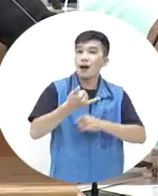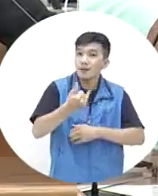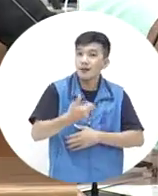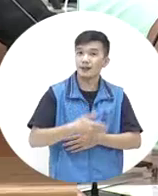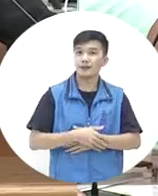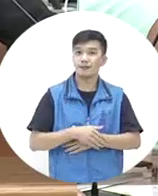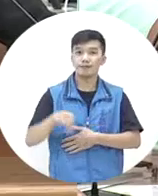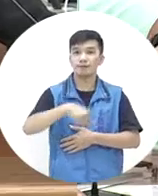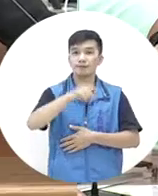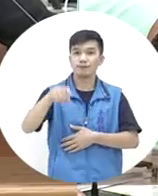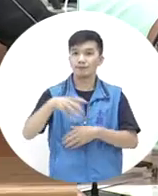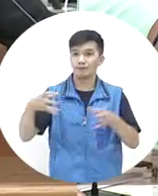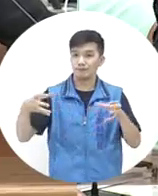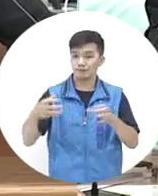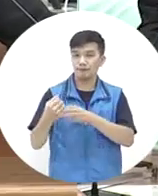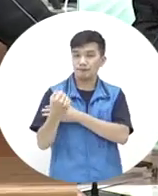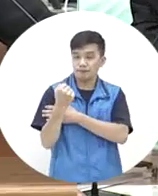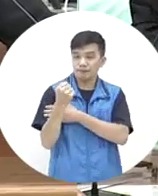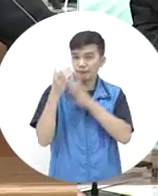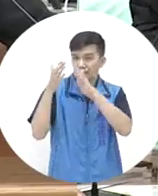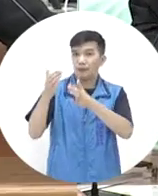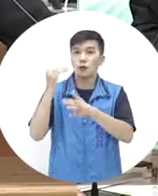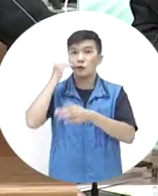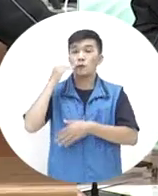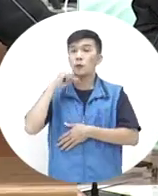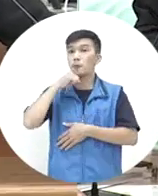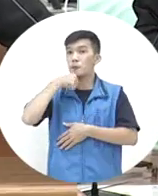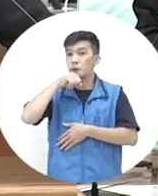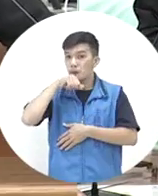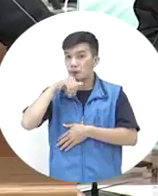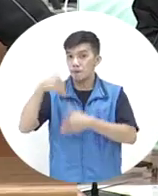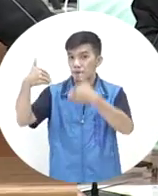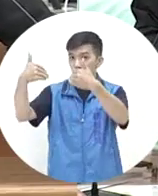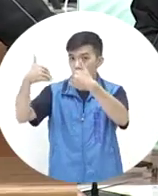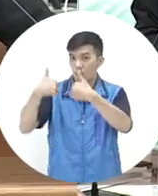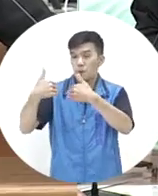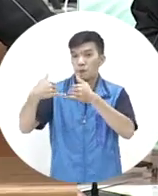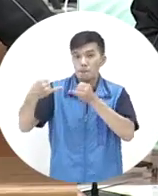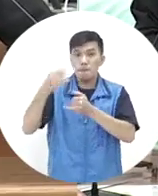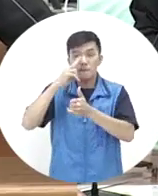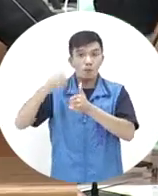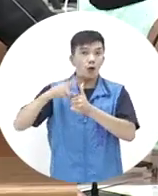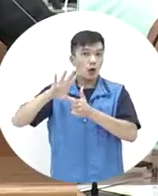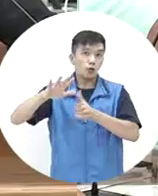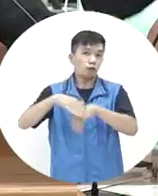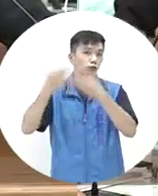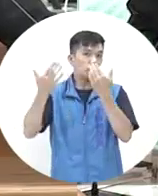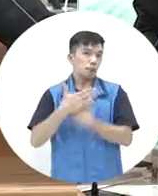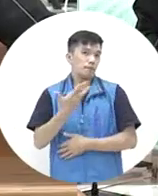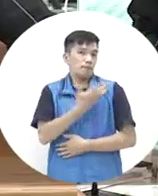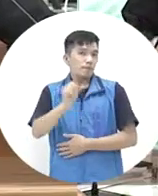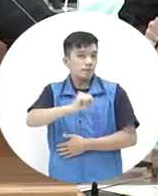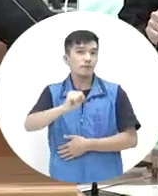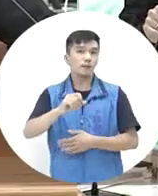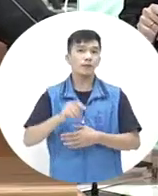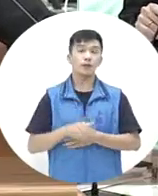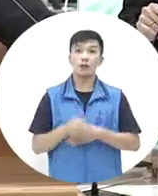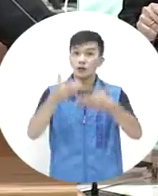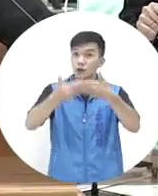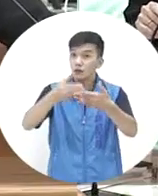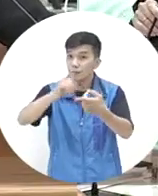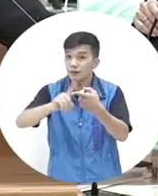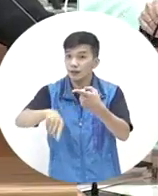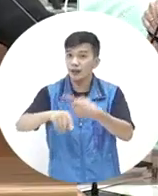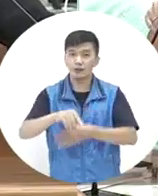大家一起对侵犯中华民国的任何国家都绝对不允许。 对中国，对不对？ 任何一个国